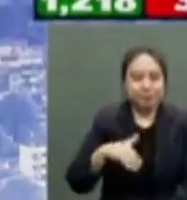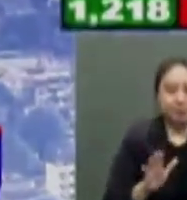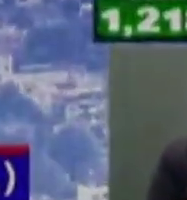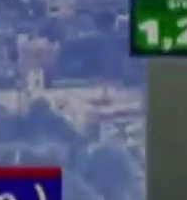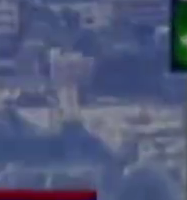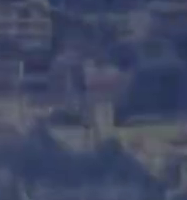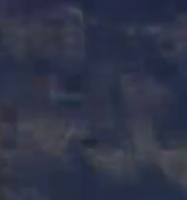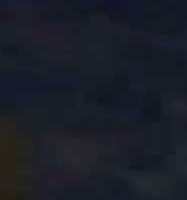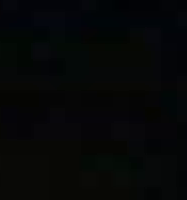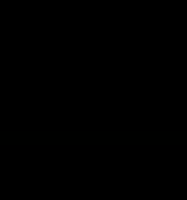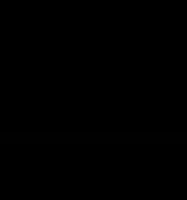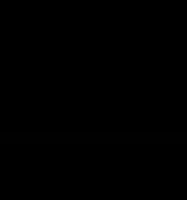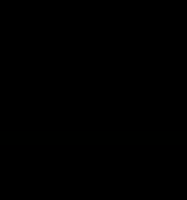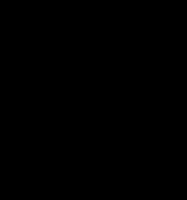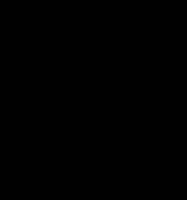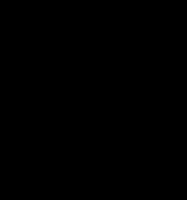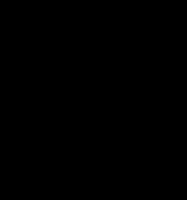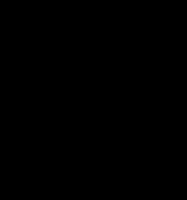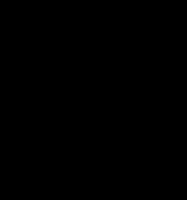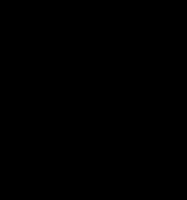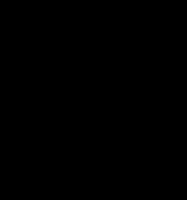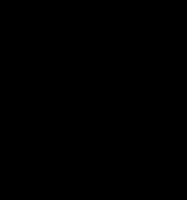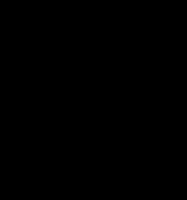โน้ทอิอิ